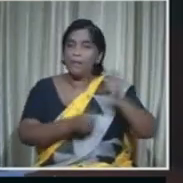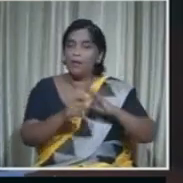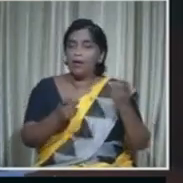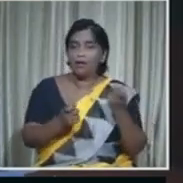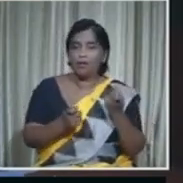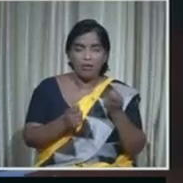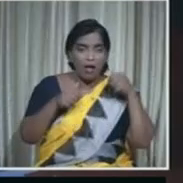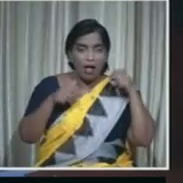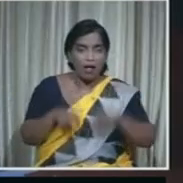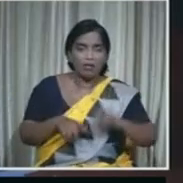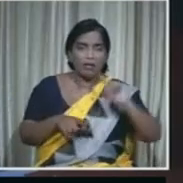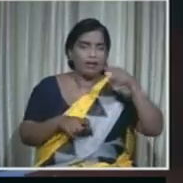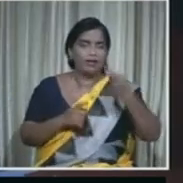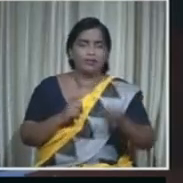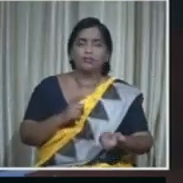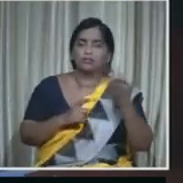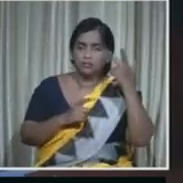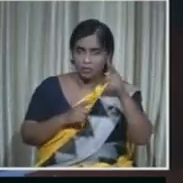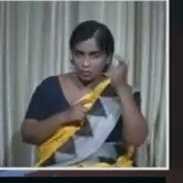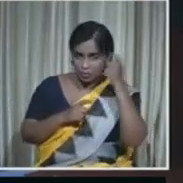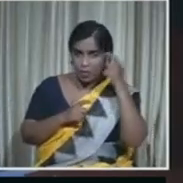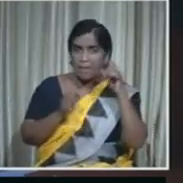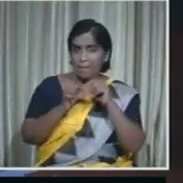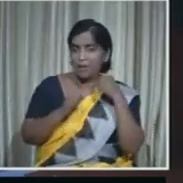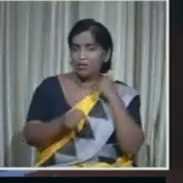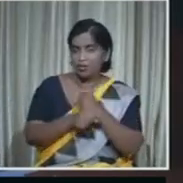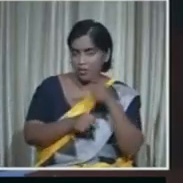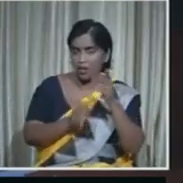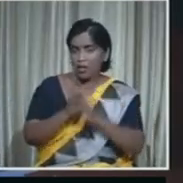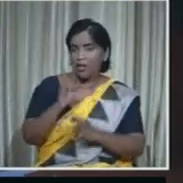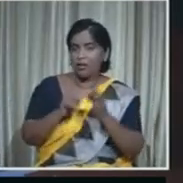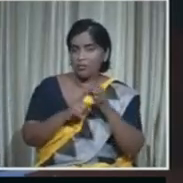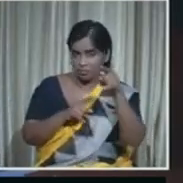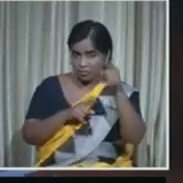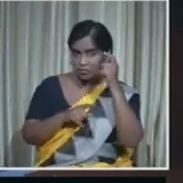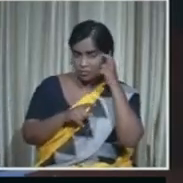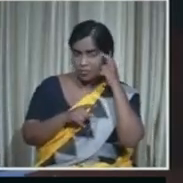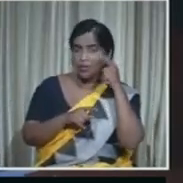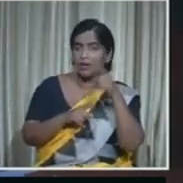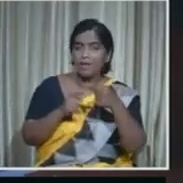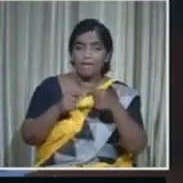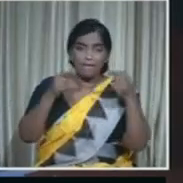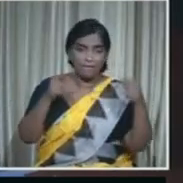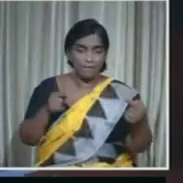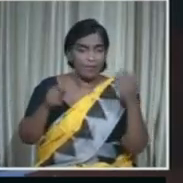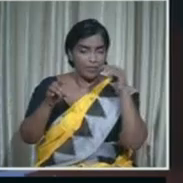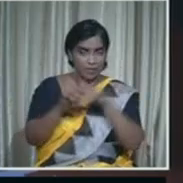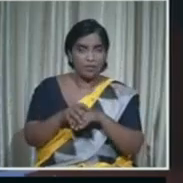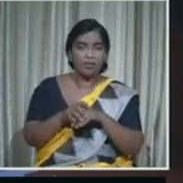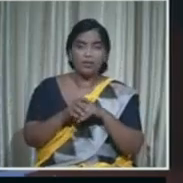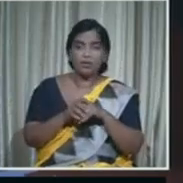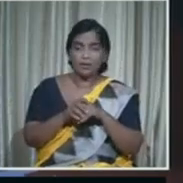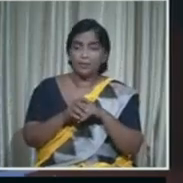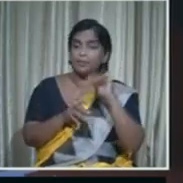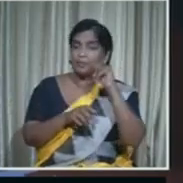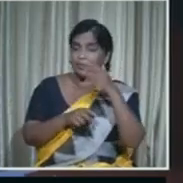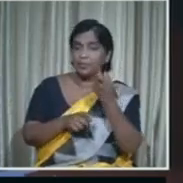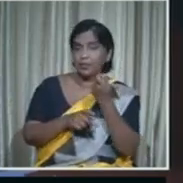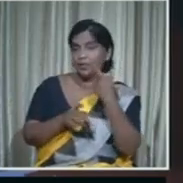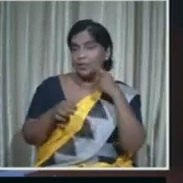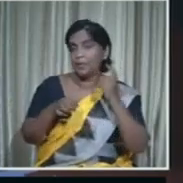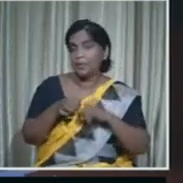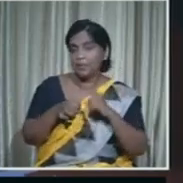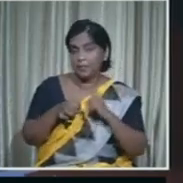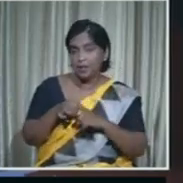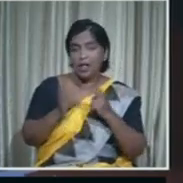ආර්ථිකයේ අද තියෙන තත්ත්වෙ නෙවෙයි හෙට ඔබතුමා දන්නම් බන්දුළු ගුණවර්ධන අමාත්‍යතුමා මට මතකයි විපක්ෂයේ ඉන්න කාලේ සමහර ආර්ථික ප්‍රශ්න අහනකොට මට